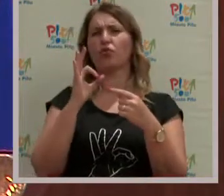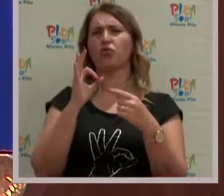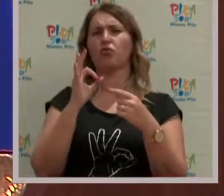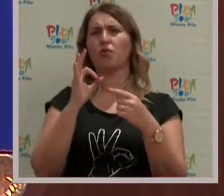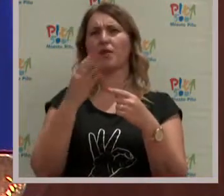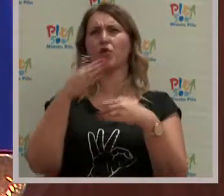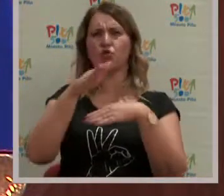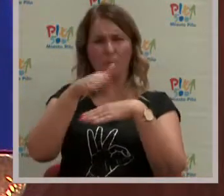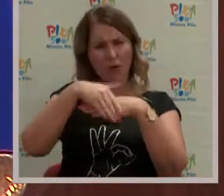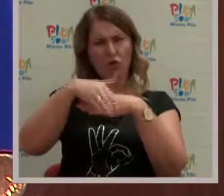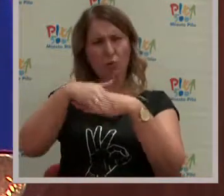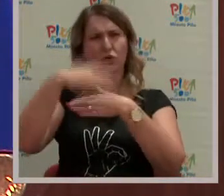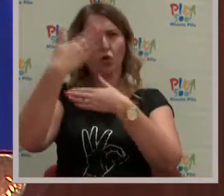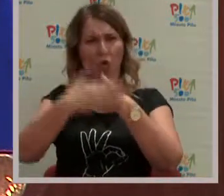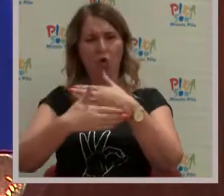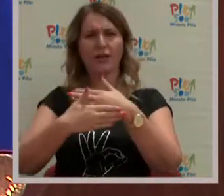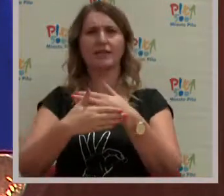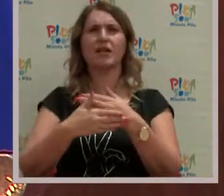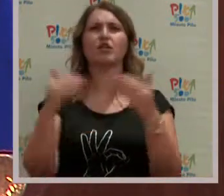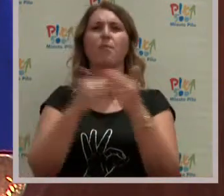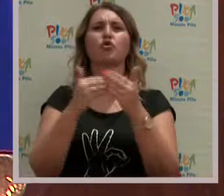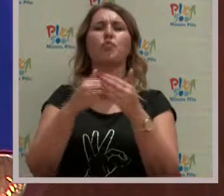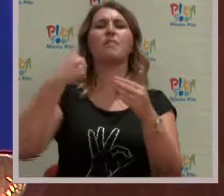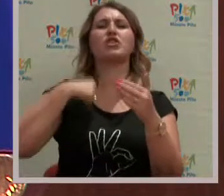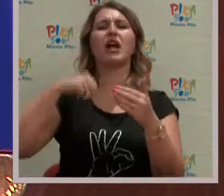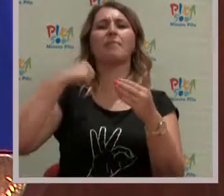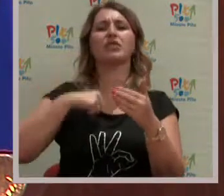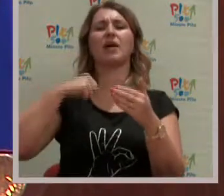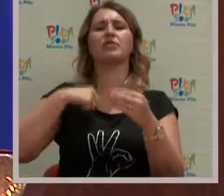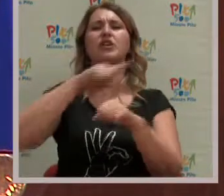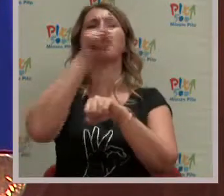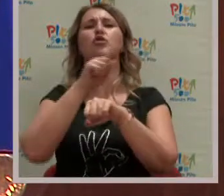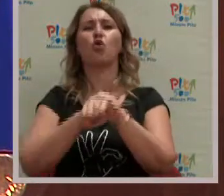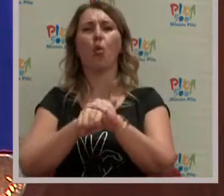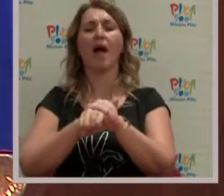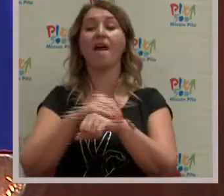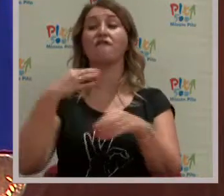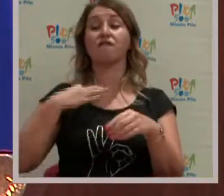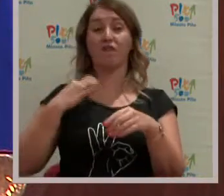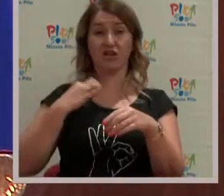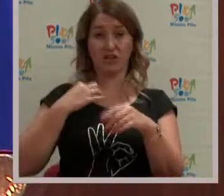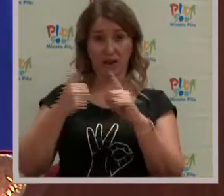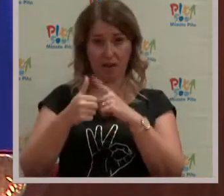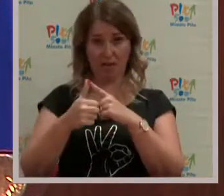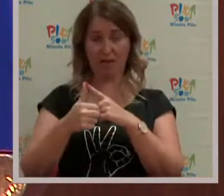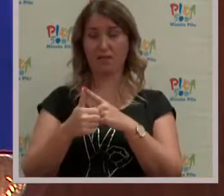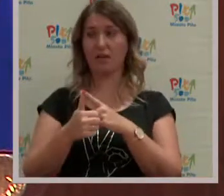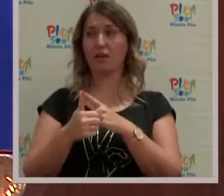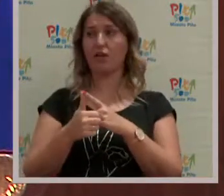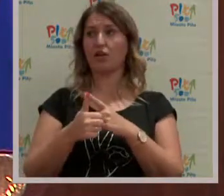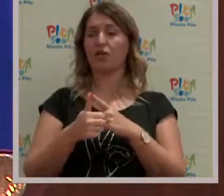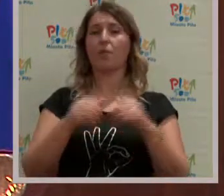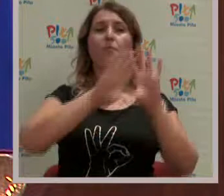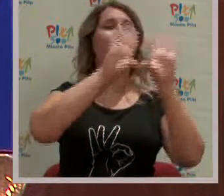finalizacji. Czekamy na zgodę jednego z właścicieli, ponieważ zgody muszą